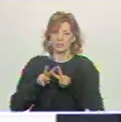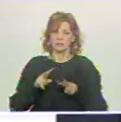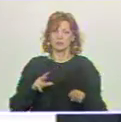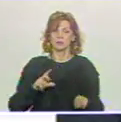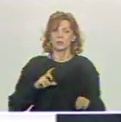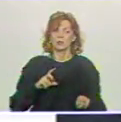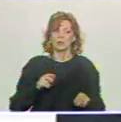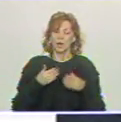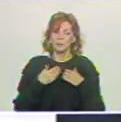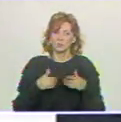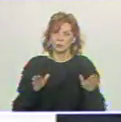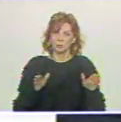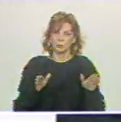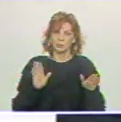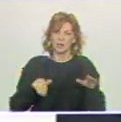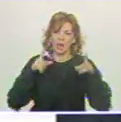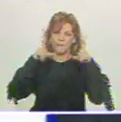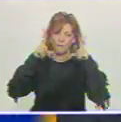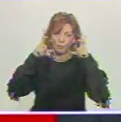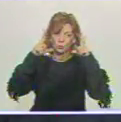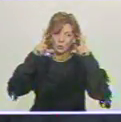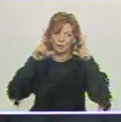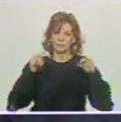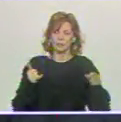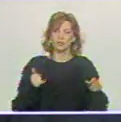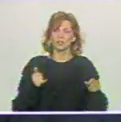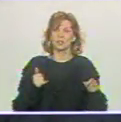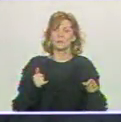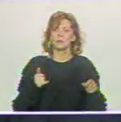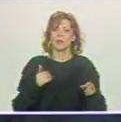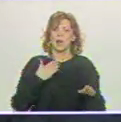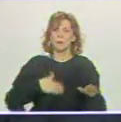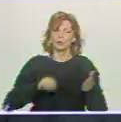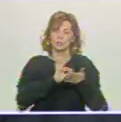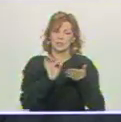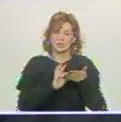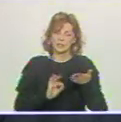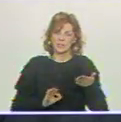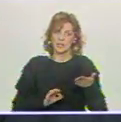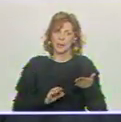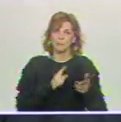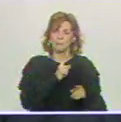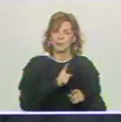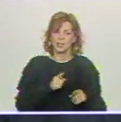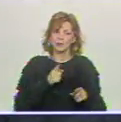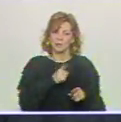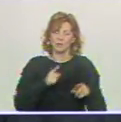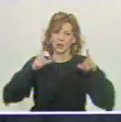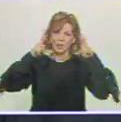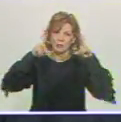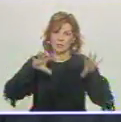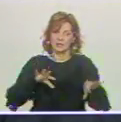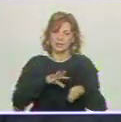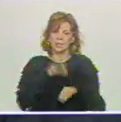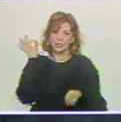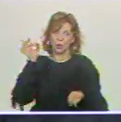am pornit de la fotografii și am încercat să documentăm fotografiile, să descoperim în primul